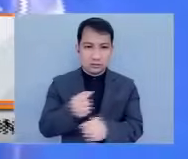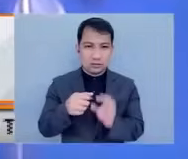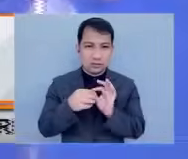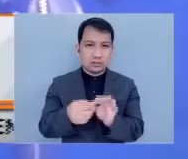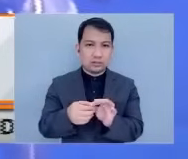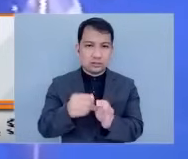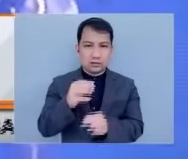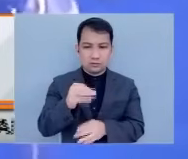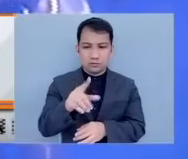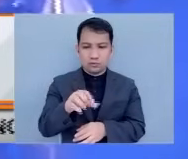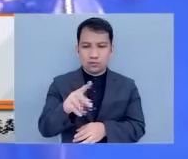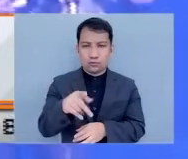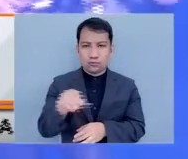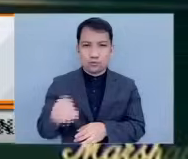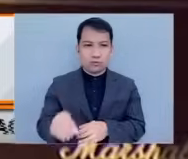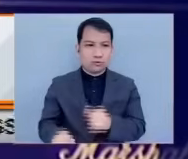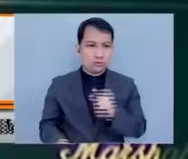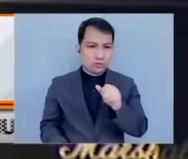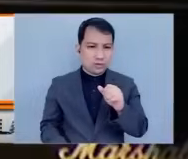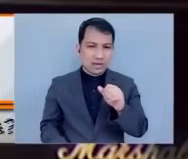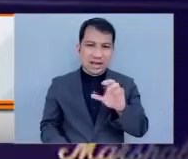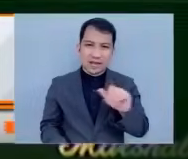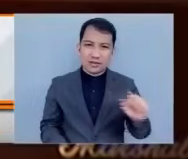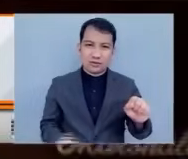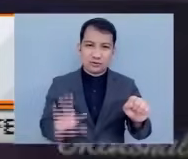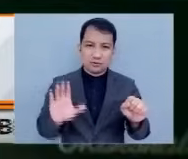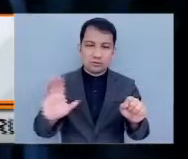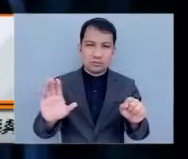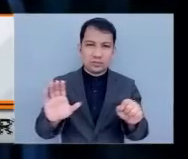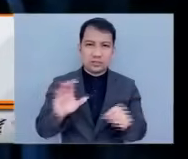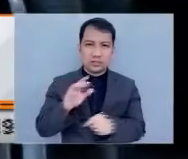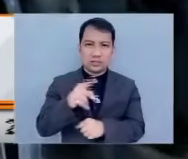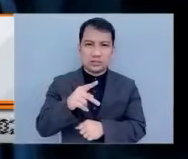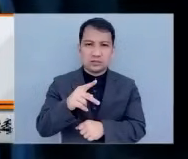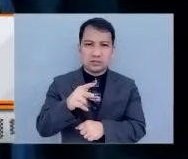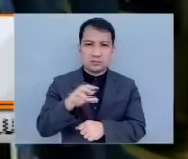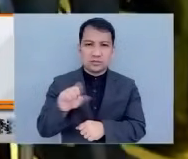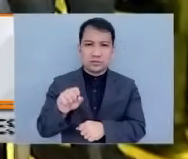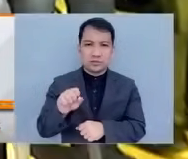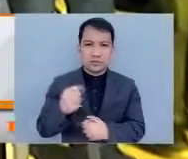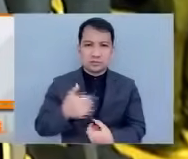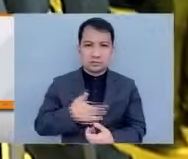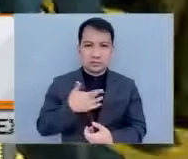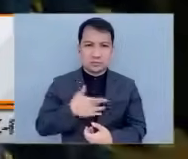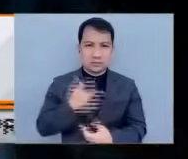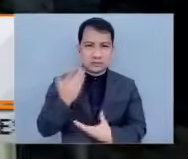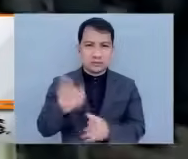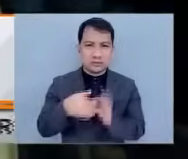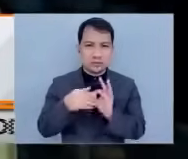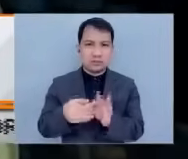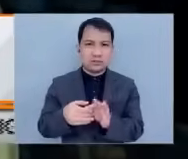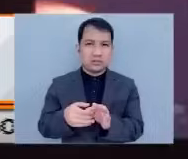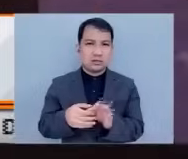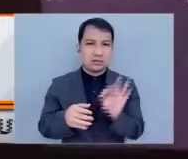Kung Ayaw Mo Wag Mo at Princess of Disguise, damang-dama agad ang 90s